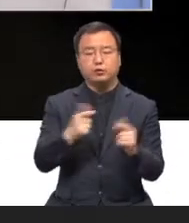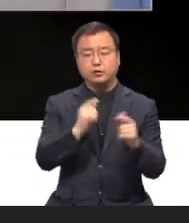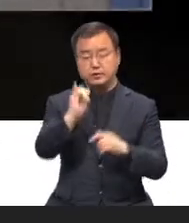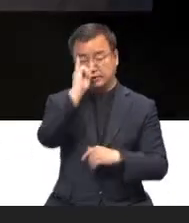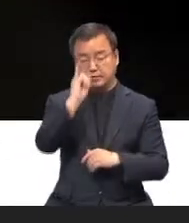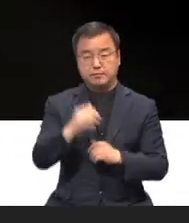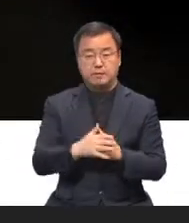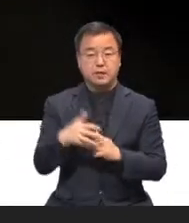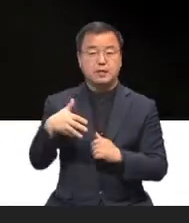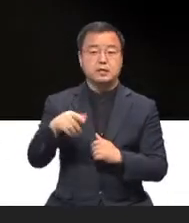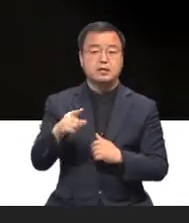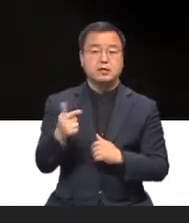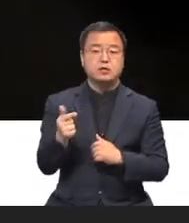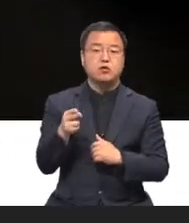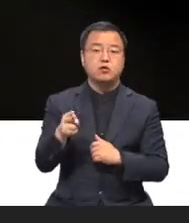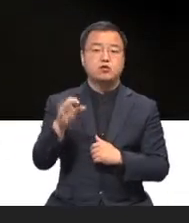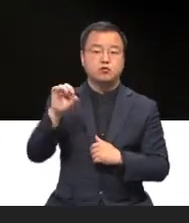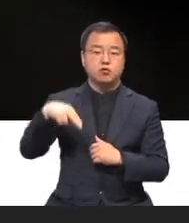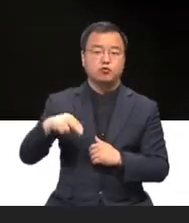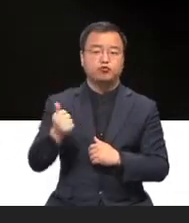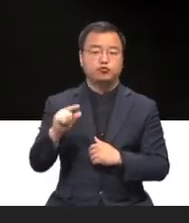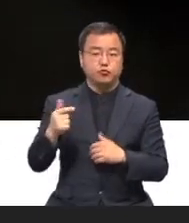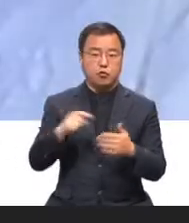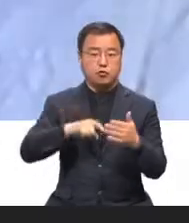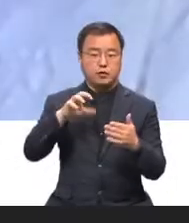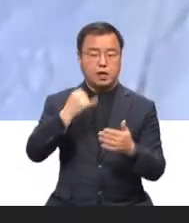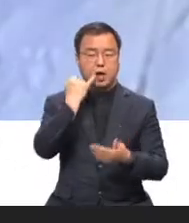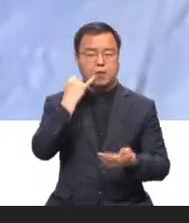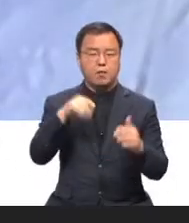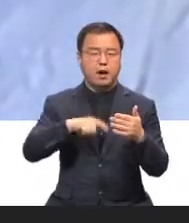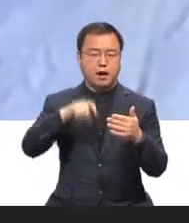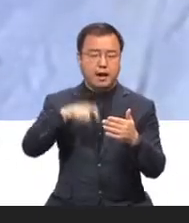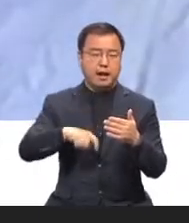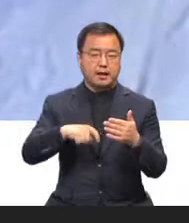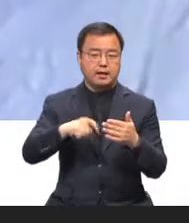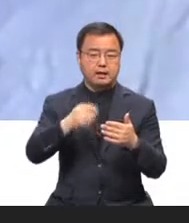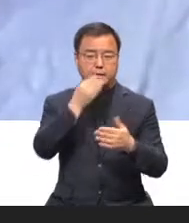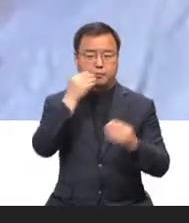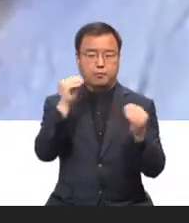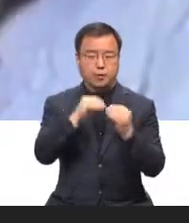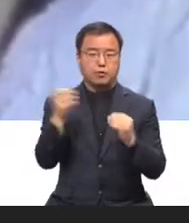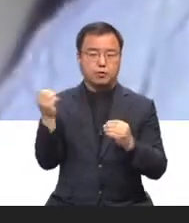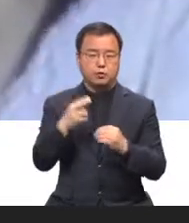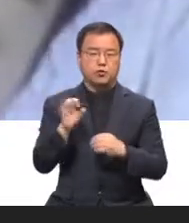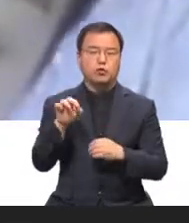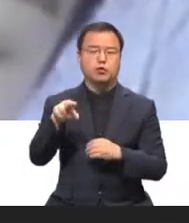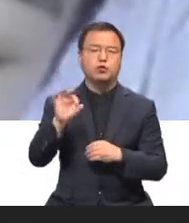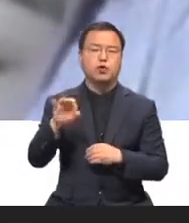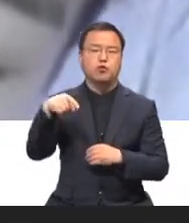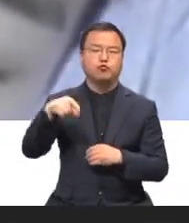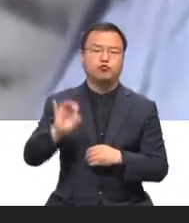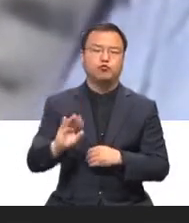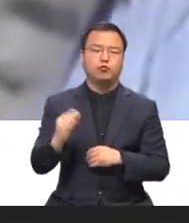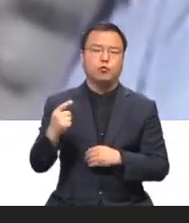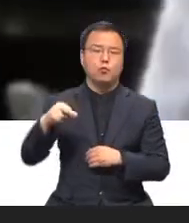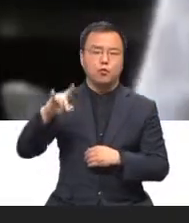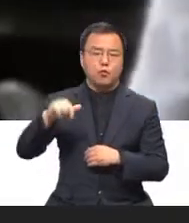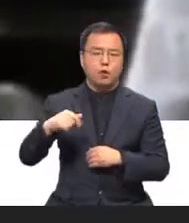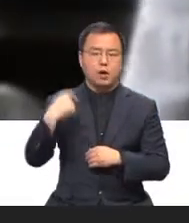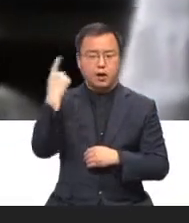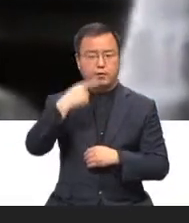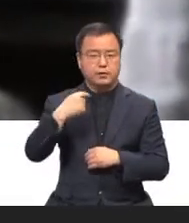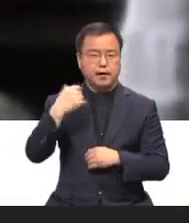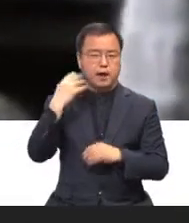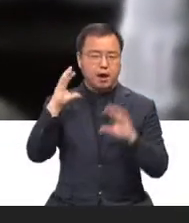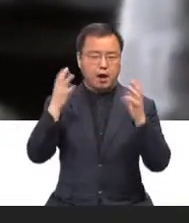그 수정 키스 씬이 굉장히 유명하고 그랬죠 또 영웅 볼 세계의 때 모습도 인상적이었지만 그 아비정전 에서 그 호빠